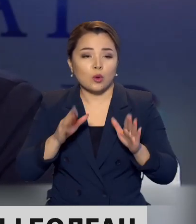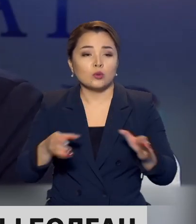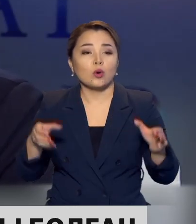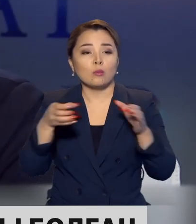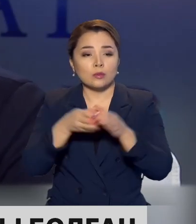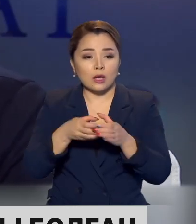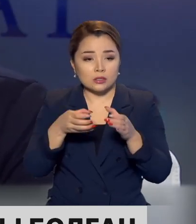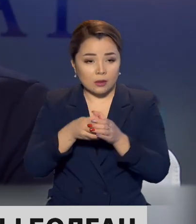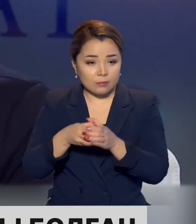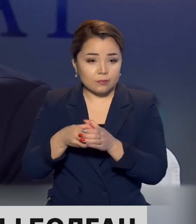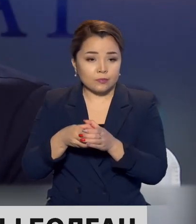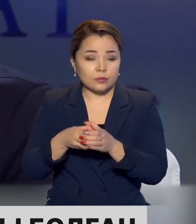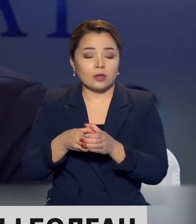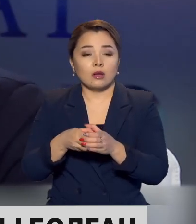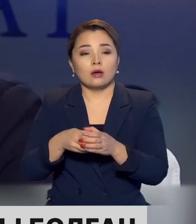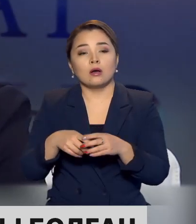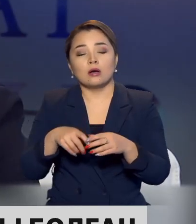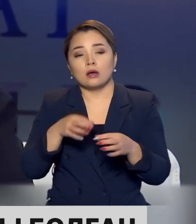отырып,